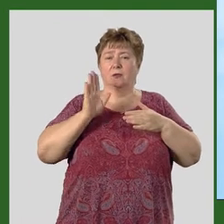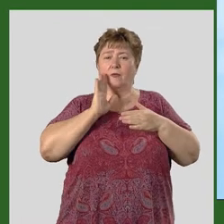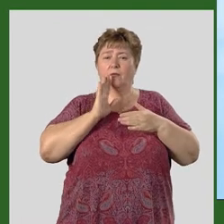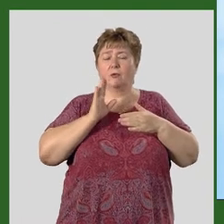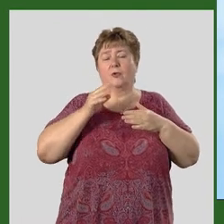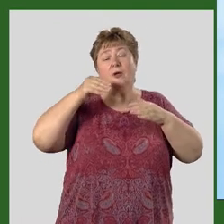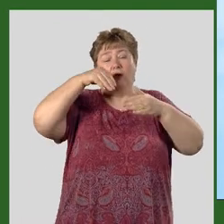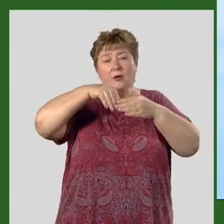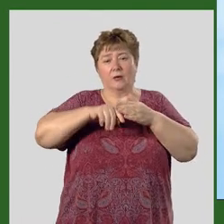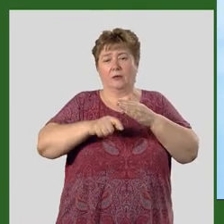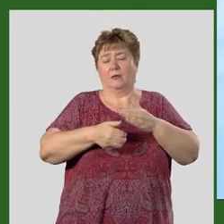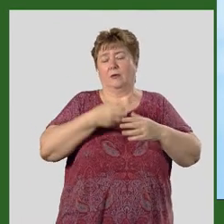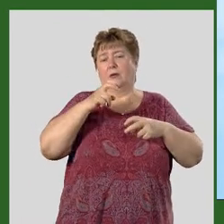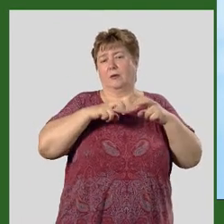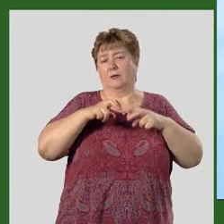и недра.